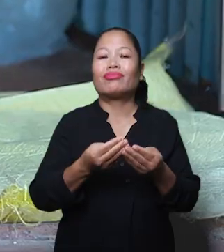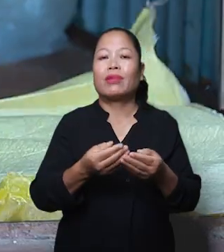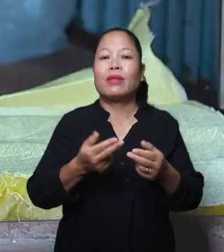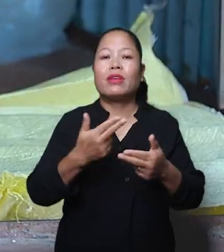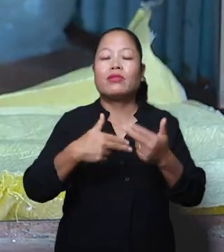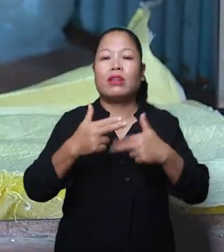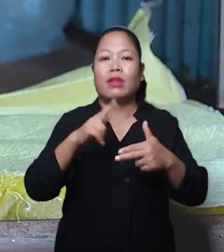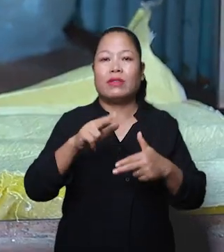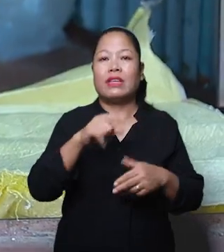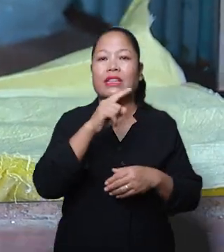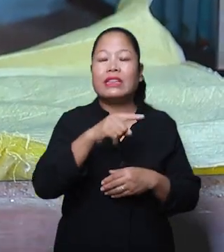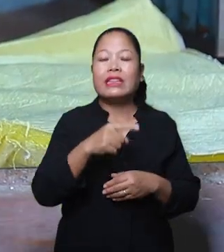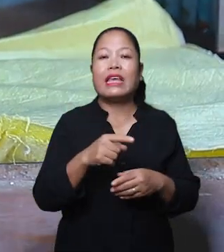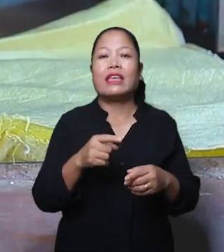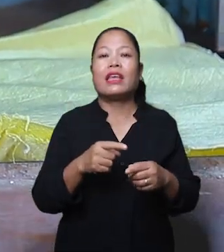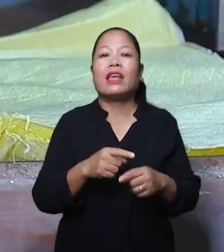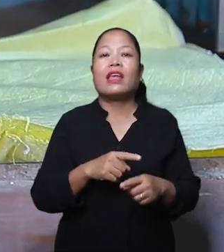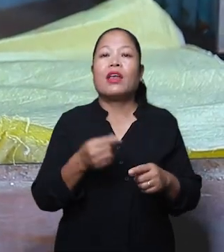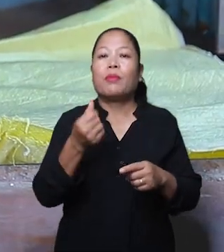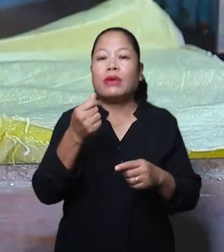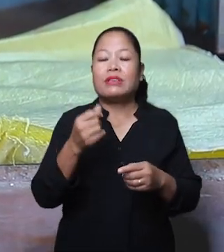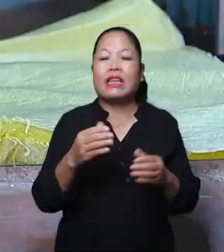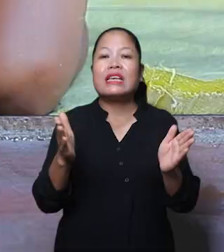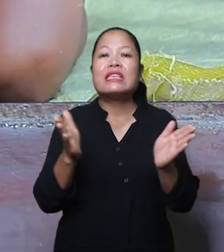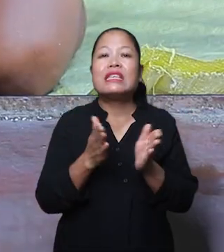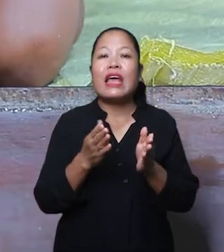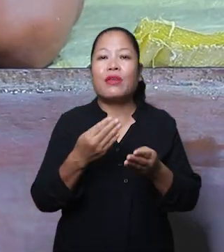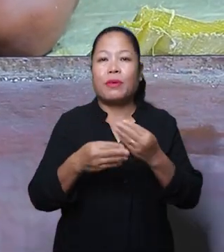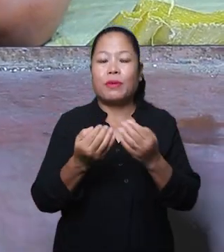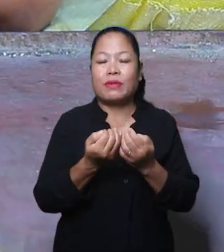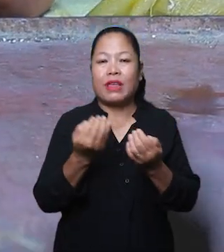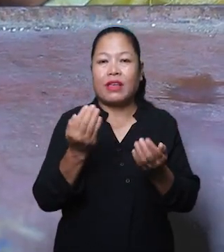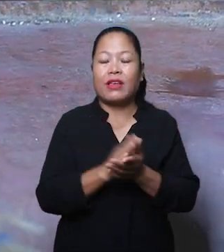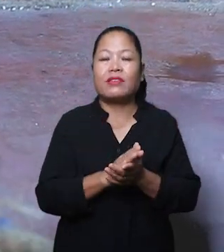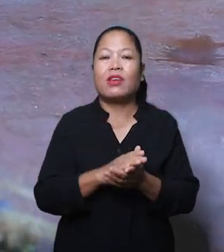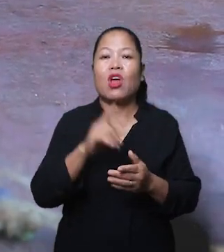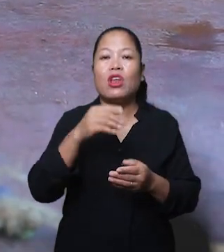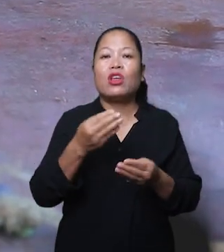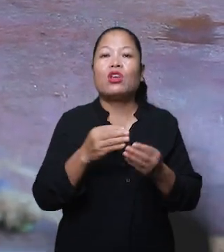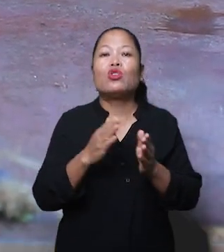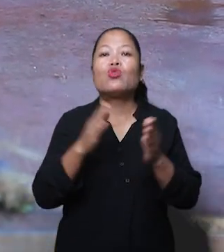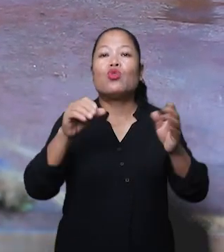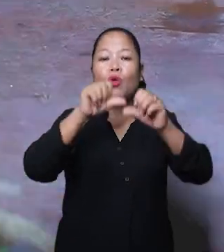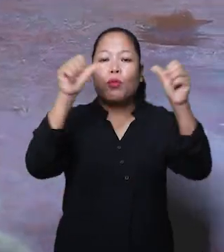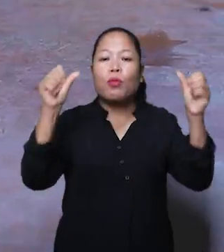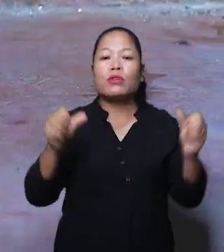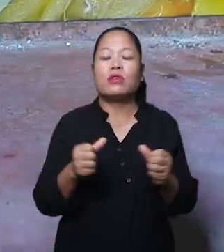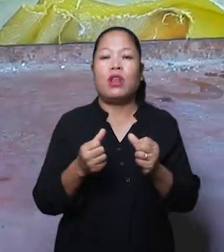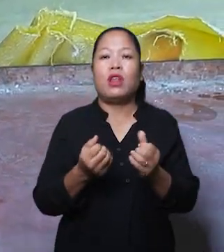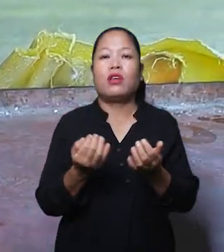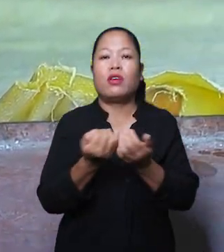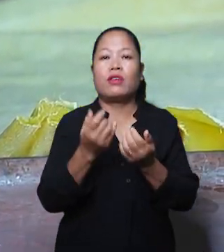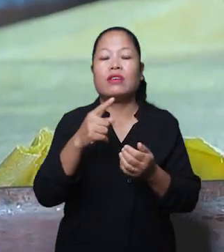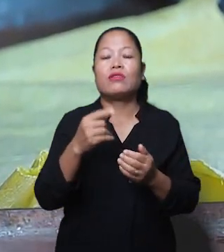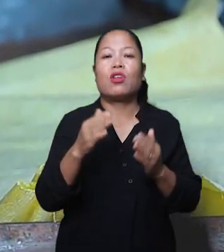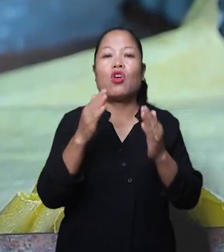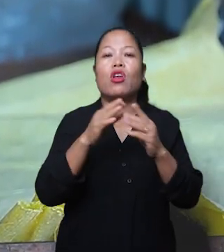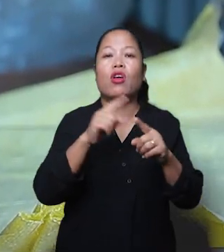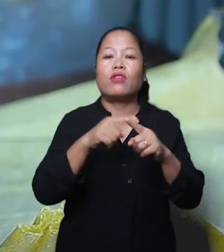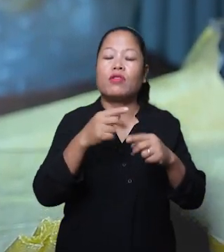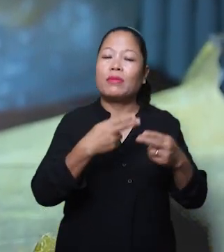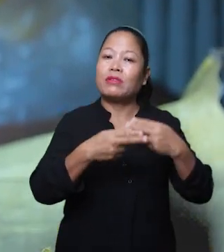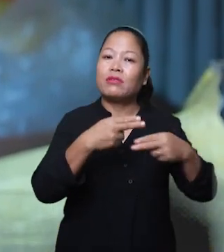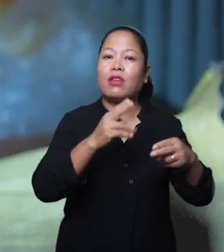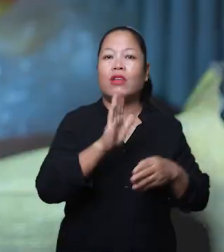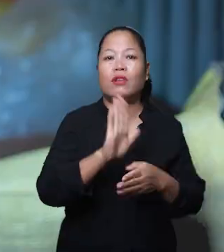गर्थ्यौँ त्यही रकमले मैले सानो व्यवसाय गरेको छु यो व्यवसाय अहिले केही पैसा थापेर ठुलो व्यवसाय बनाइरहेको छौँ यसले हाम्रो घर खर्च